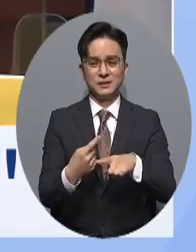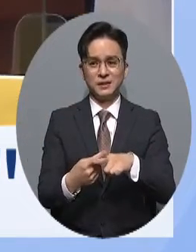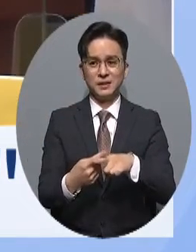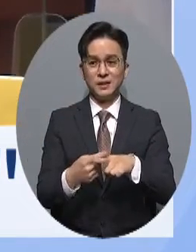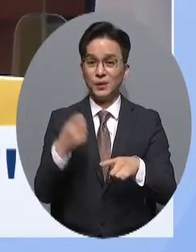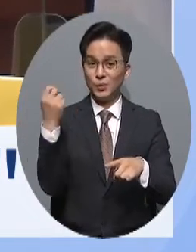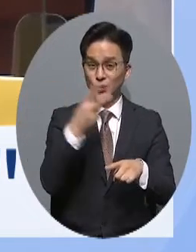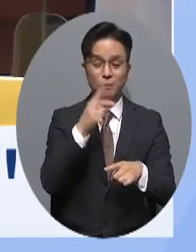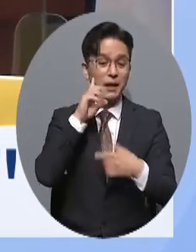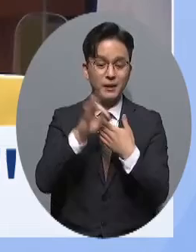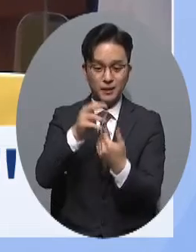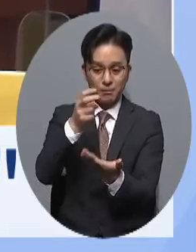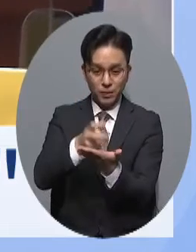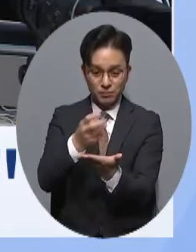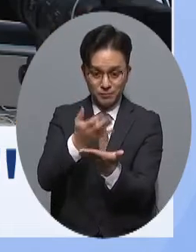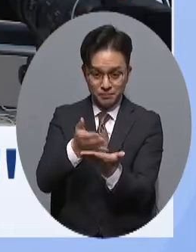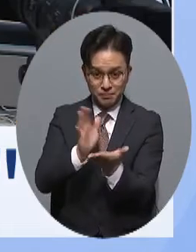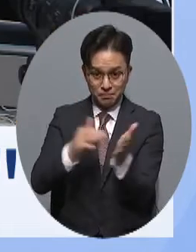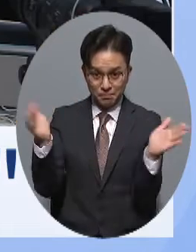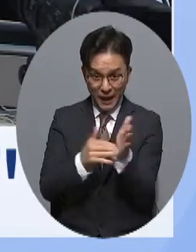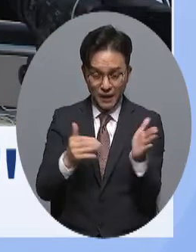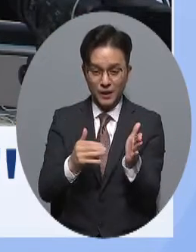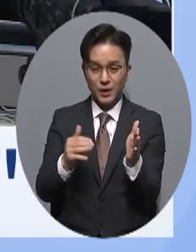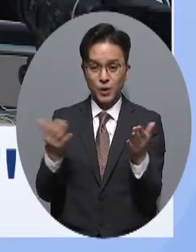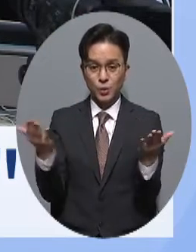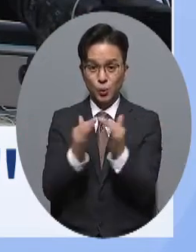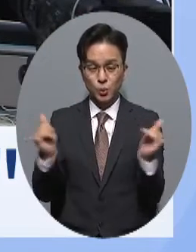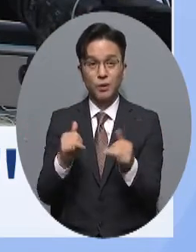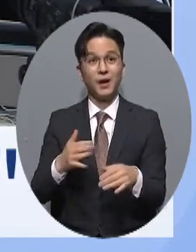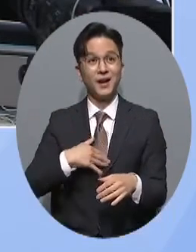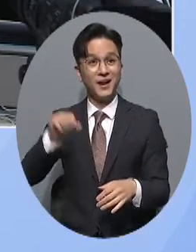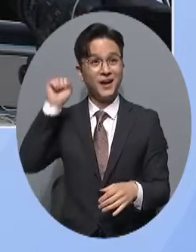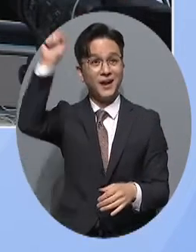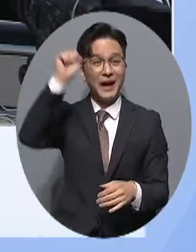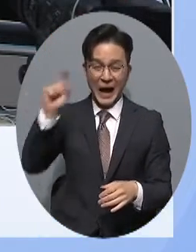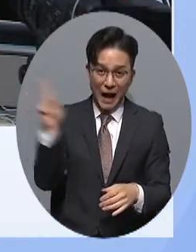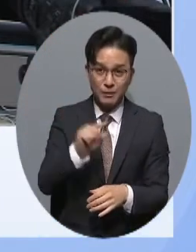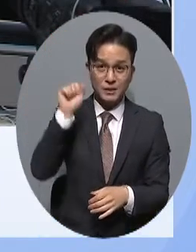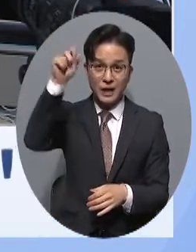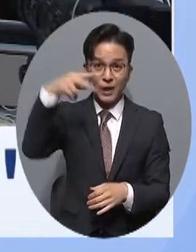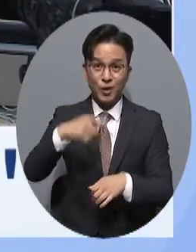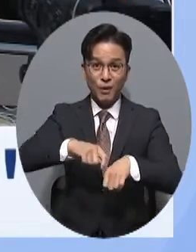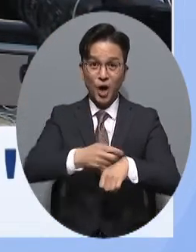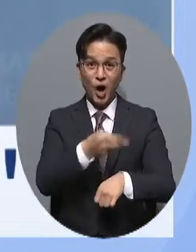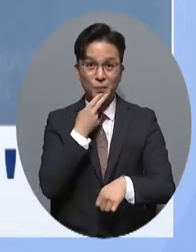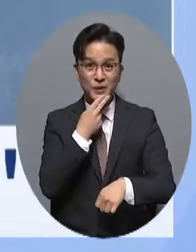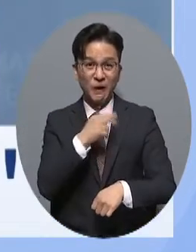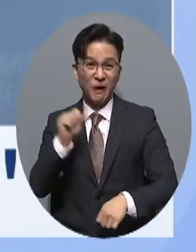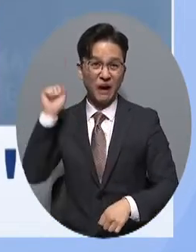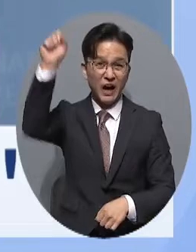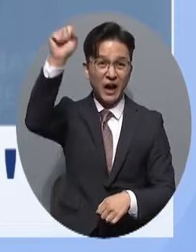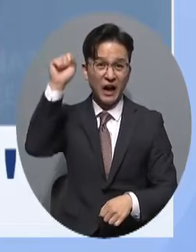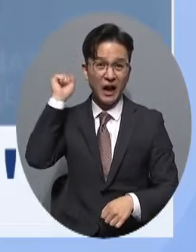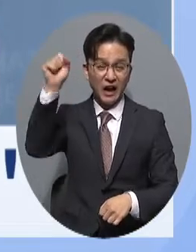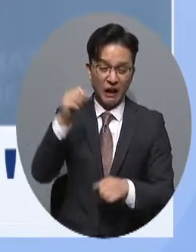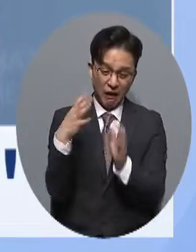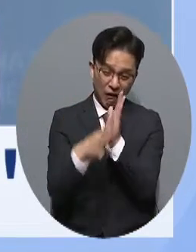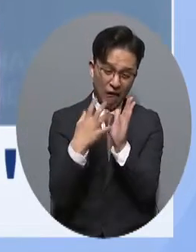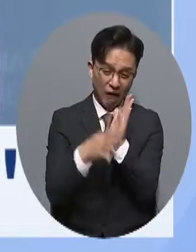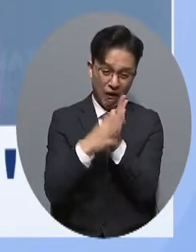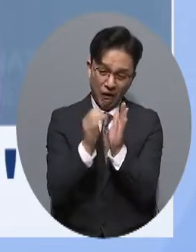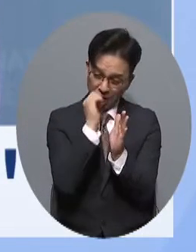되는 반면에 사측 같은 경우에는 뭐 핵무기에 대해서 수류탄 던전 그런 정도밖에 안 된단 말이에요 그렇기 때문에 이른바